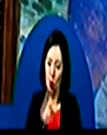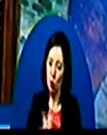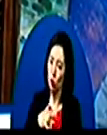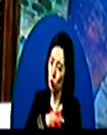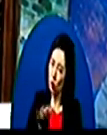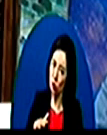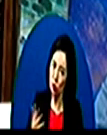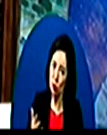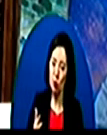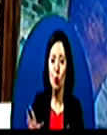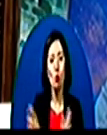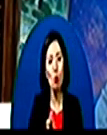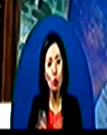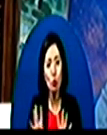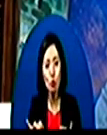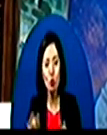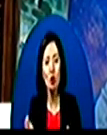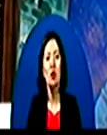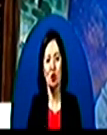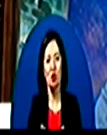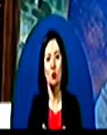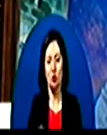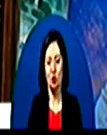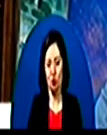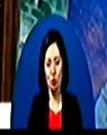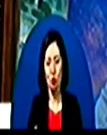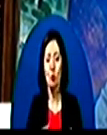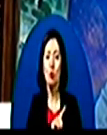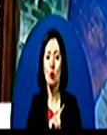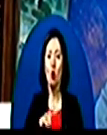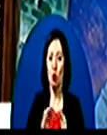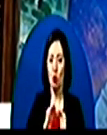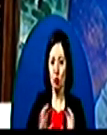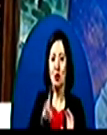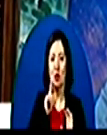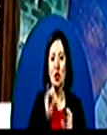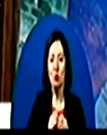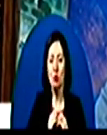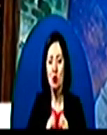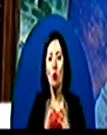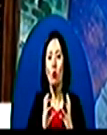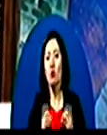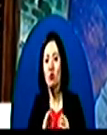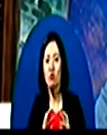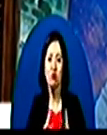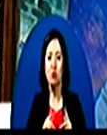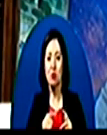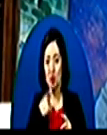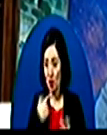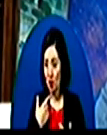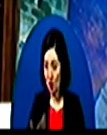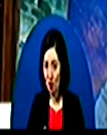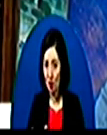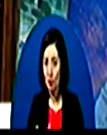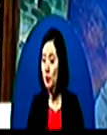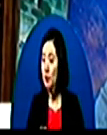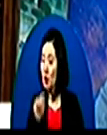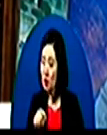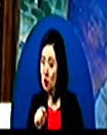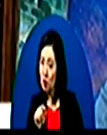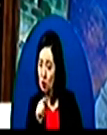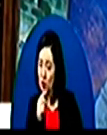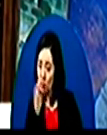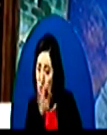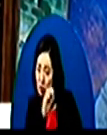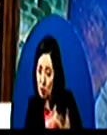тийм ээ боломжийн талаас нь одоо дэмждэг үзүүлэлт гэдэгс тэгээд бид өөрсдөө хийгээд бүтээгээд босоод ирээл гэж ярьж байгаа. Тэгээд энэ философи өөрөө